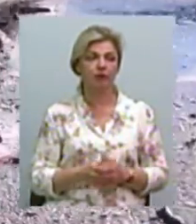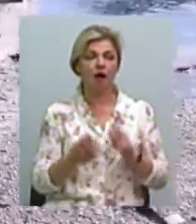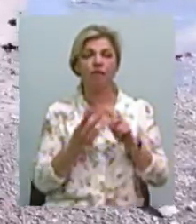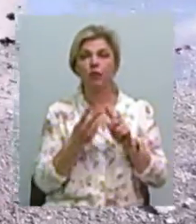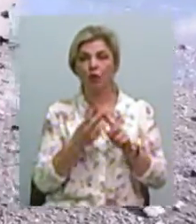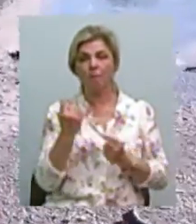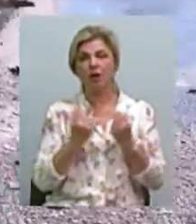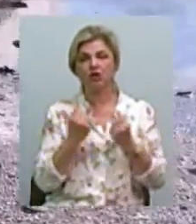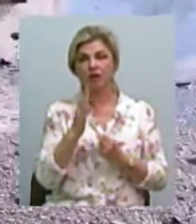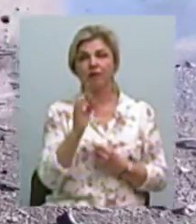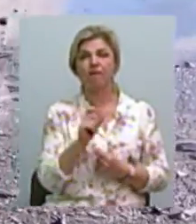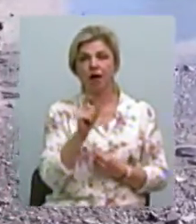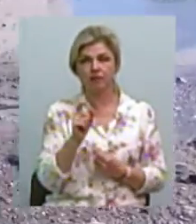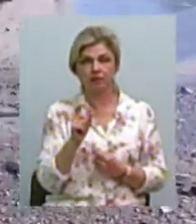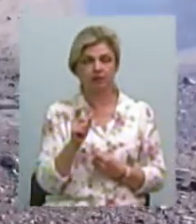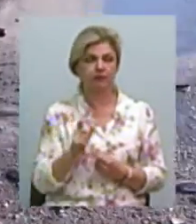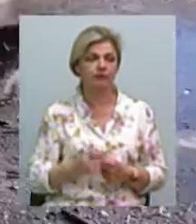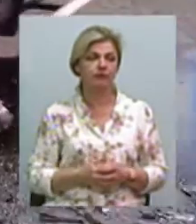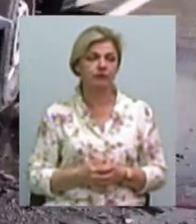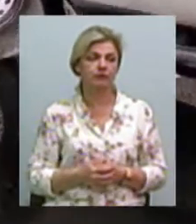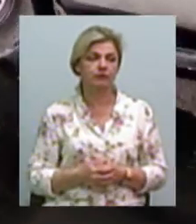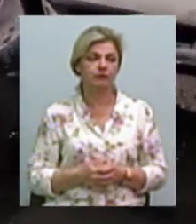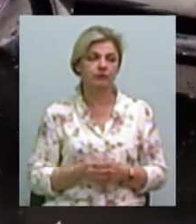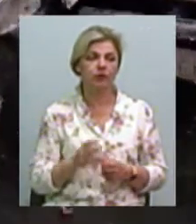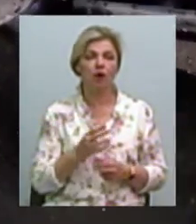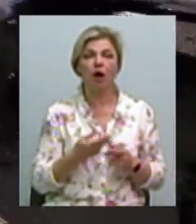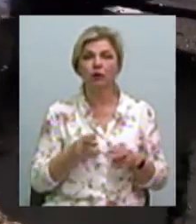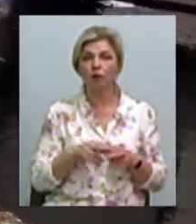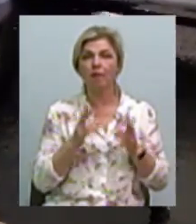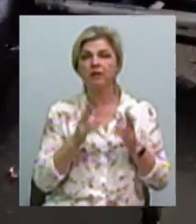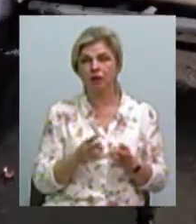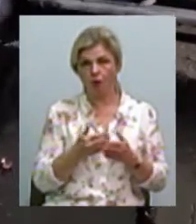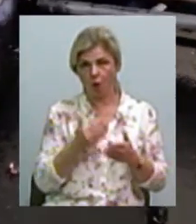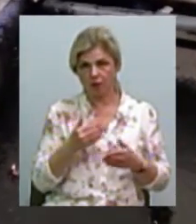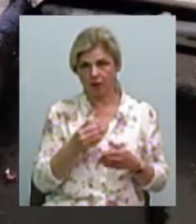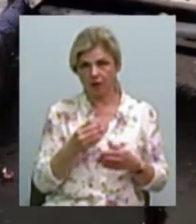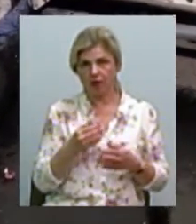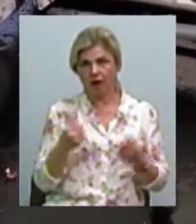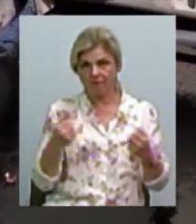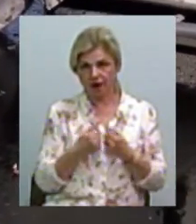автомобілю ВАЗ, який постраждав від цієї аварії.